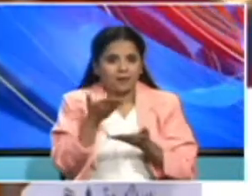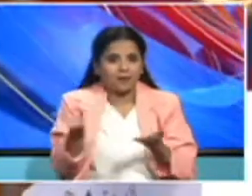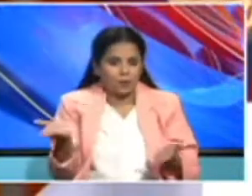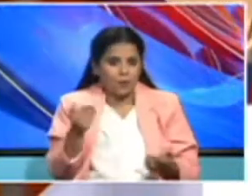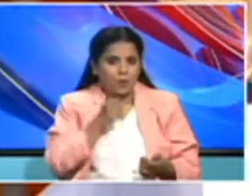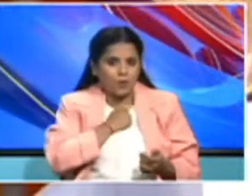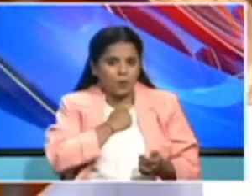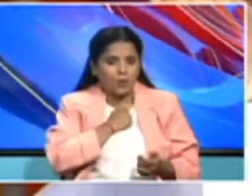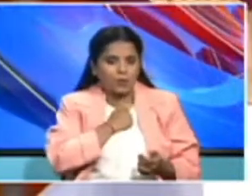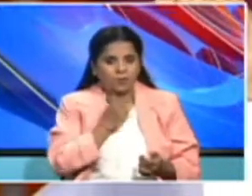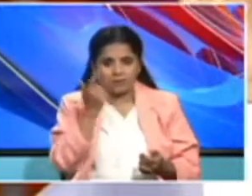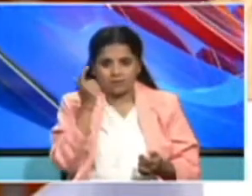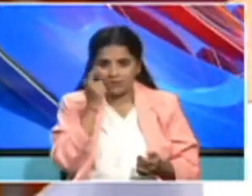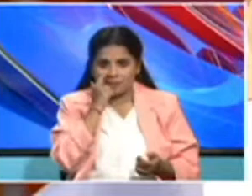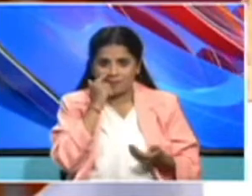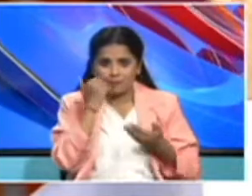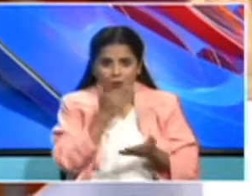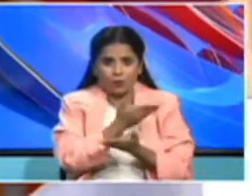भी